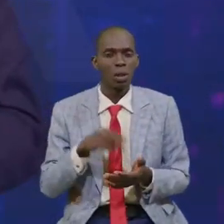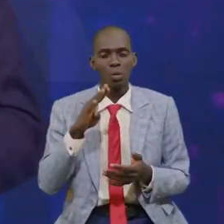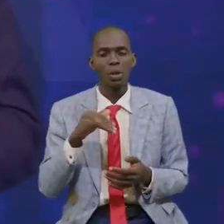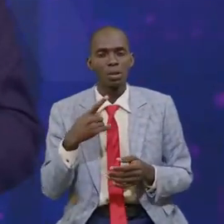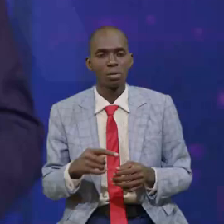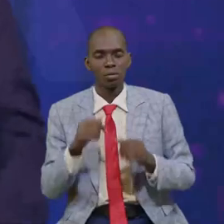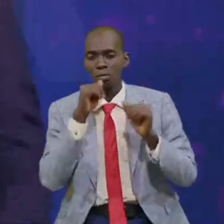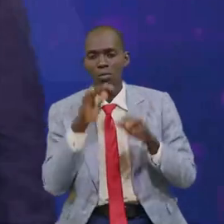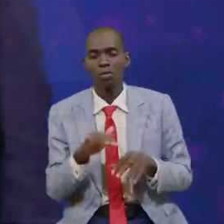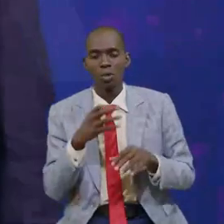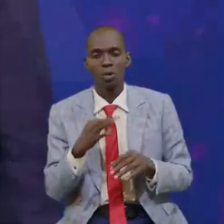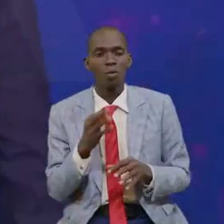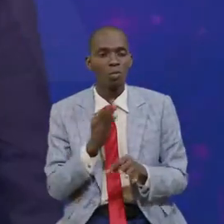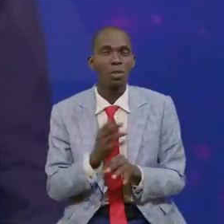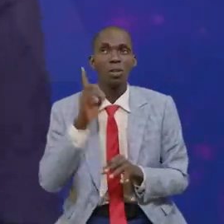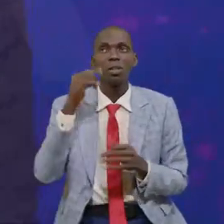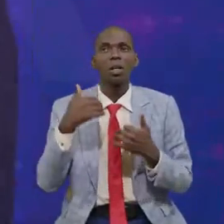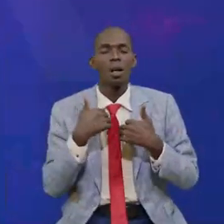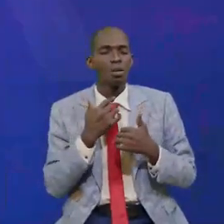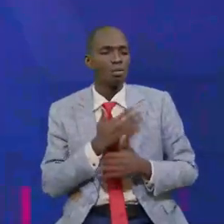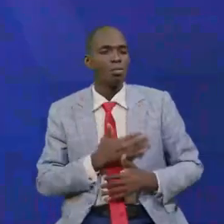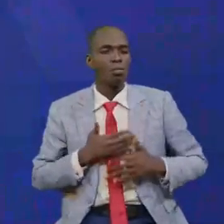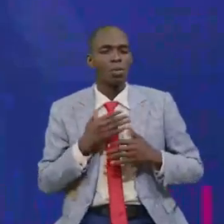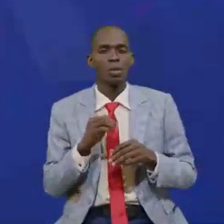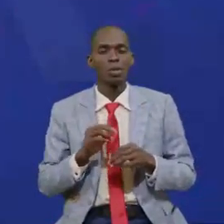qu'il prend plaisir en nous, mais ce n'est pas pour